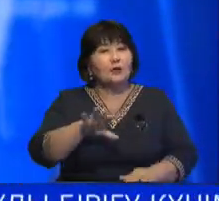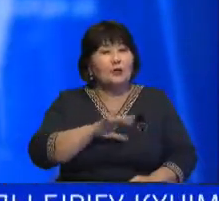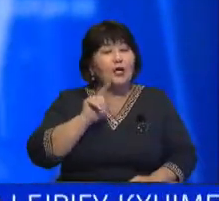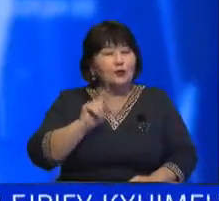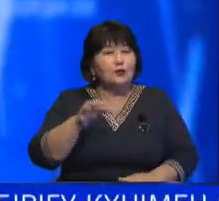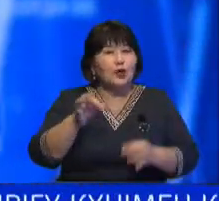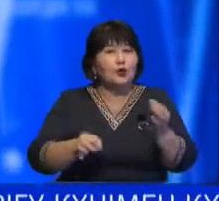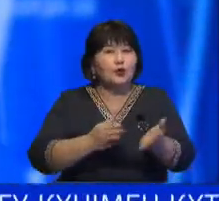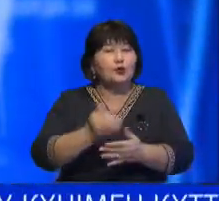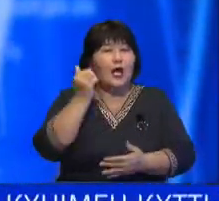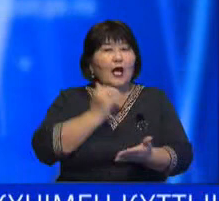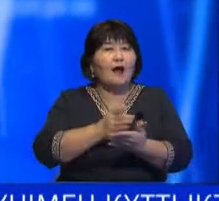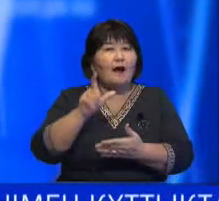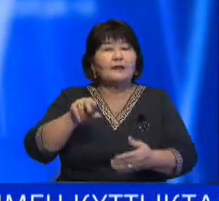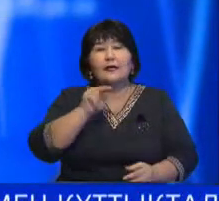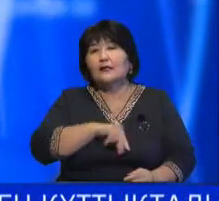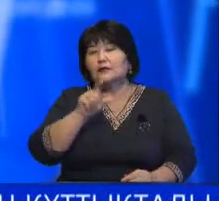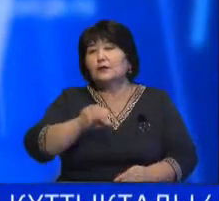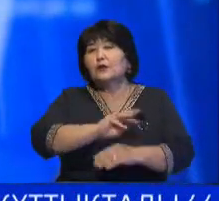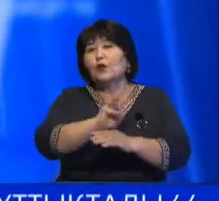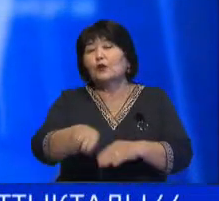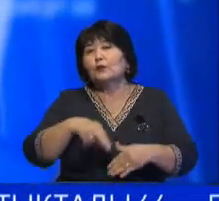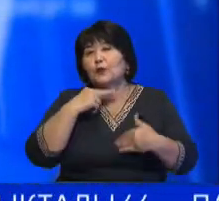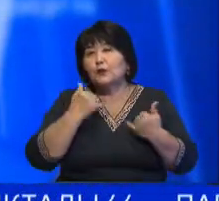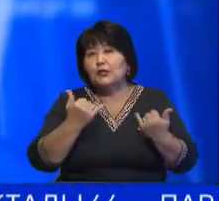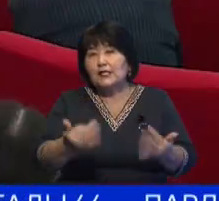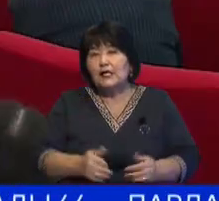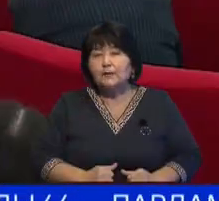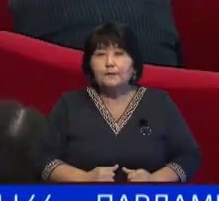Онда сот жүйесінің ардагерлері мен қызметкерлеріне құрмет көрсетілді.